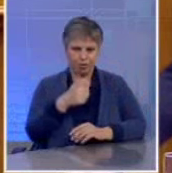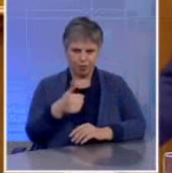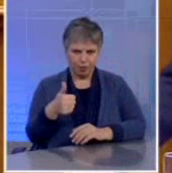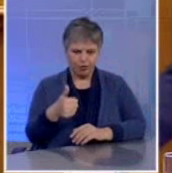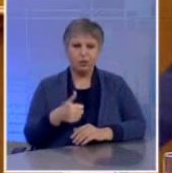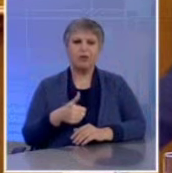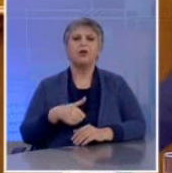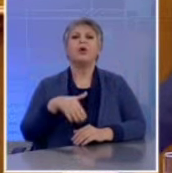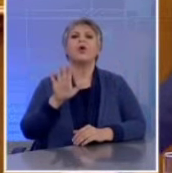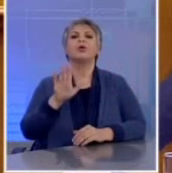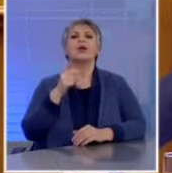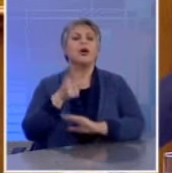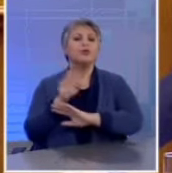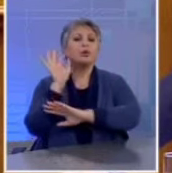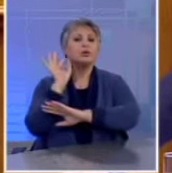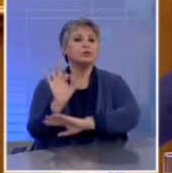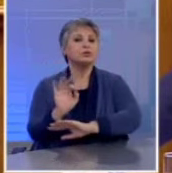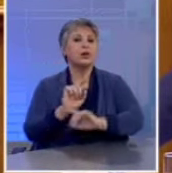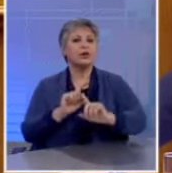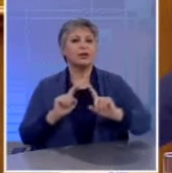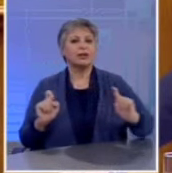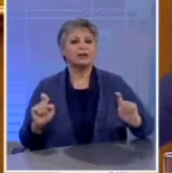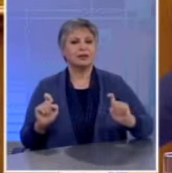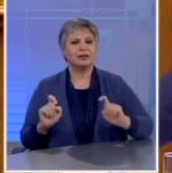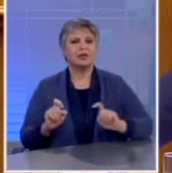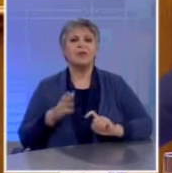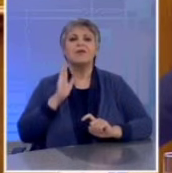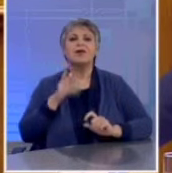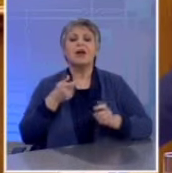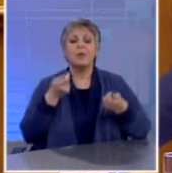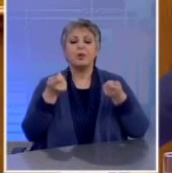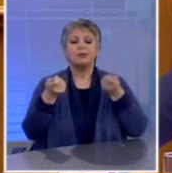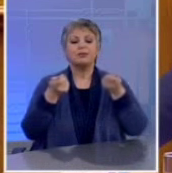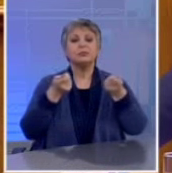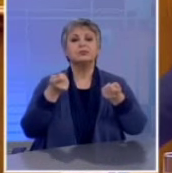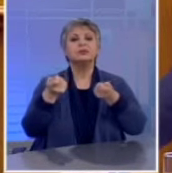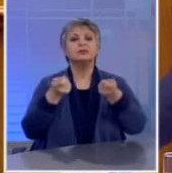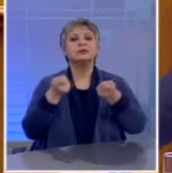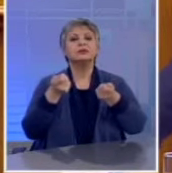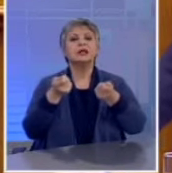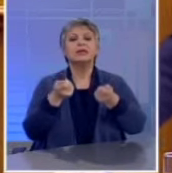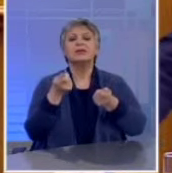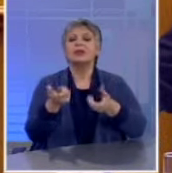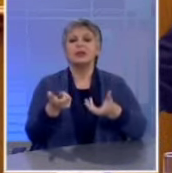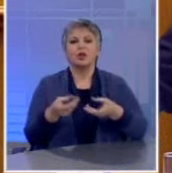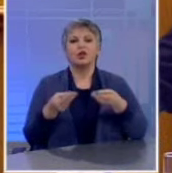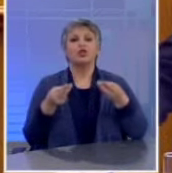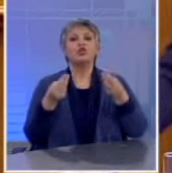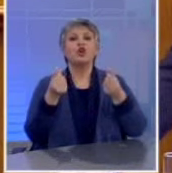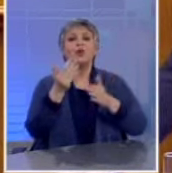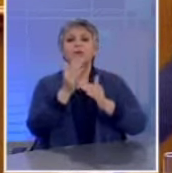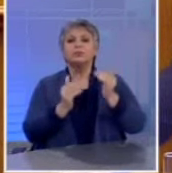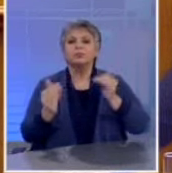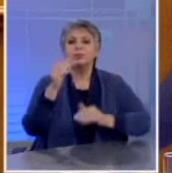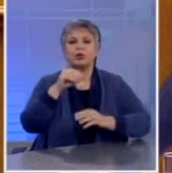πολύ περισσότερο στόχευε στον έλεγχο του ίδιου του εκλογικού αποτελέσματος για τον ορισμό των προϊσταμένων, των πρωτοδικείων και των